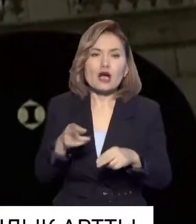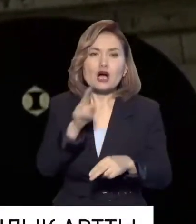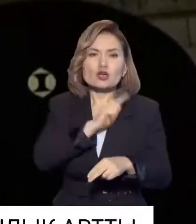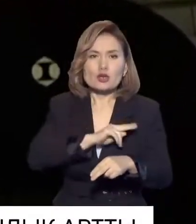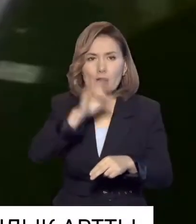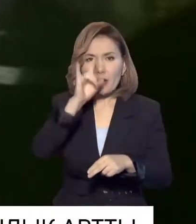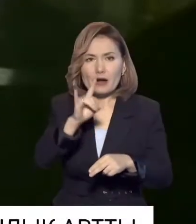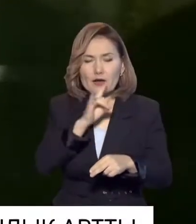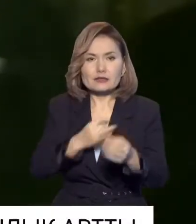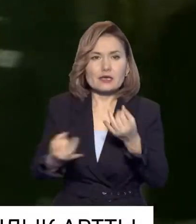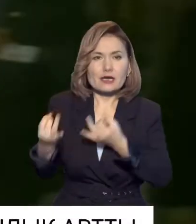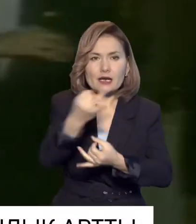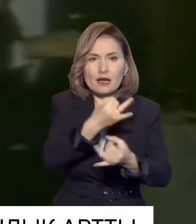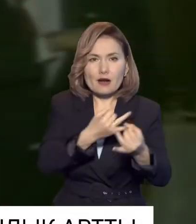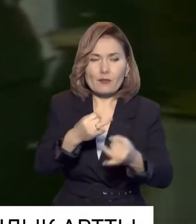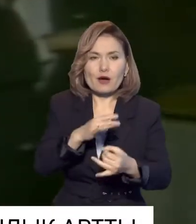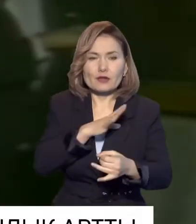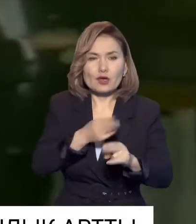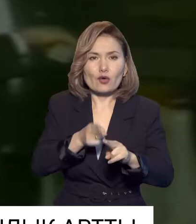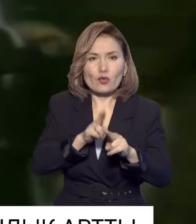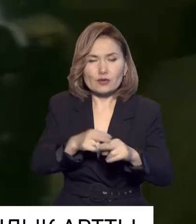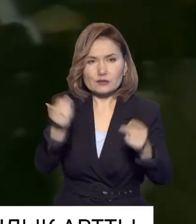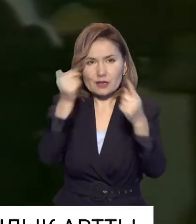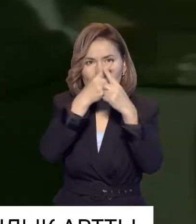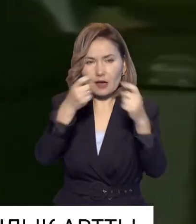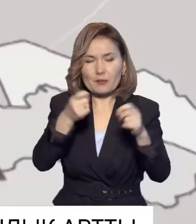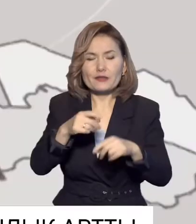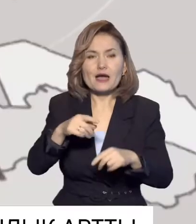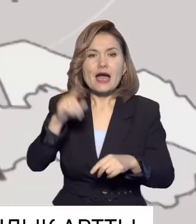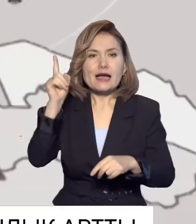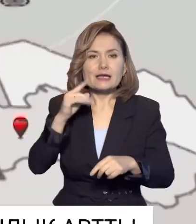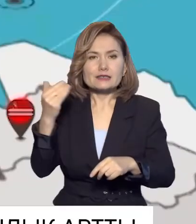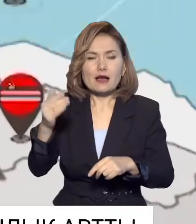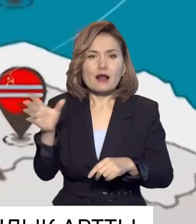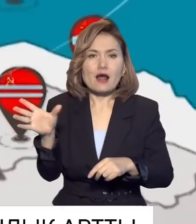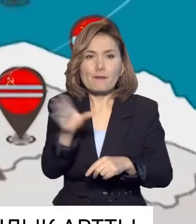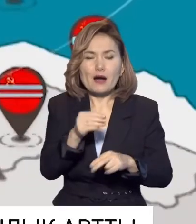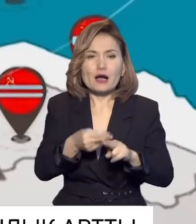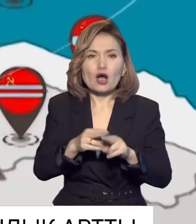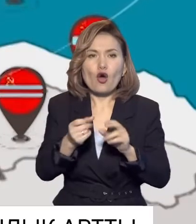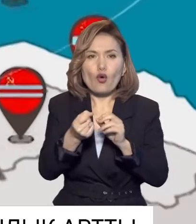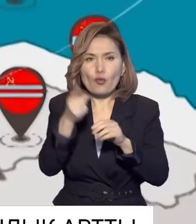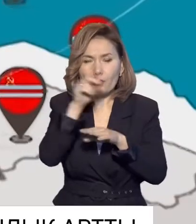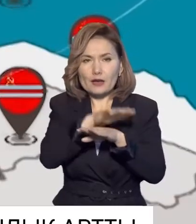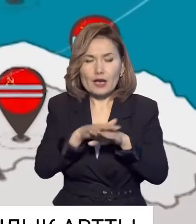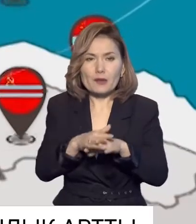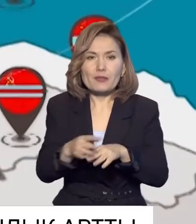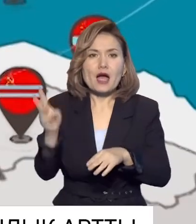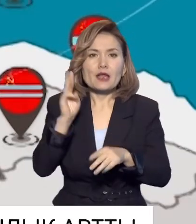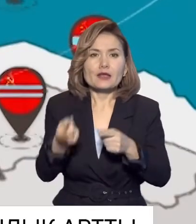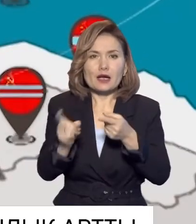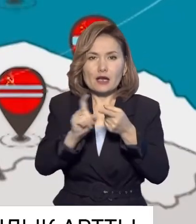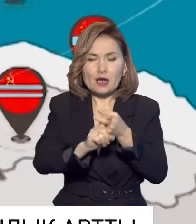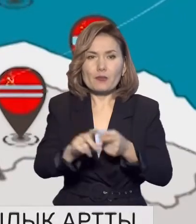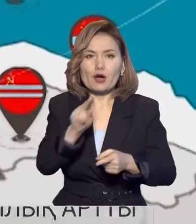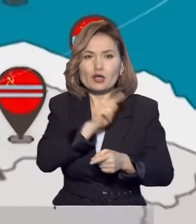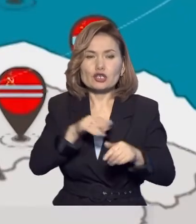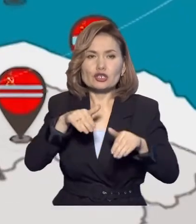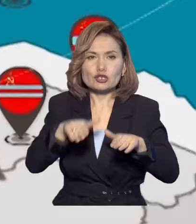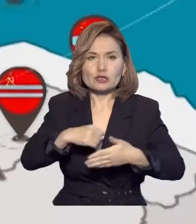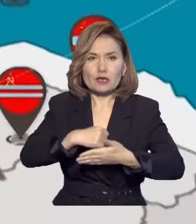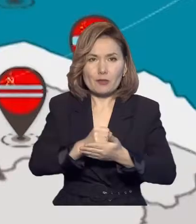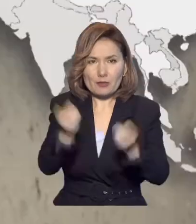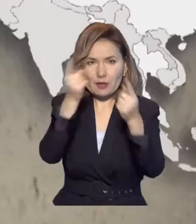шарттары келіссөздер барысында белгілі болатындығын мәлімдеді. Ал Израиль барлық 11 мемлекетпен дипломатиялық байланыс орнату жөнінде шешім